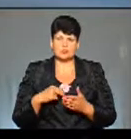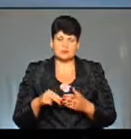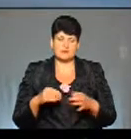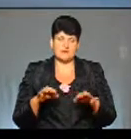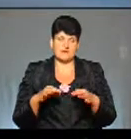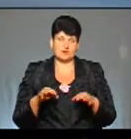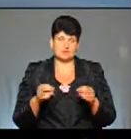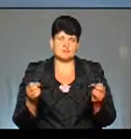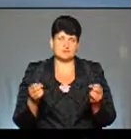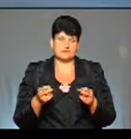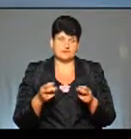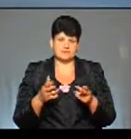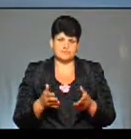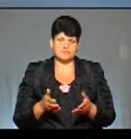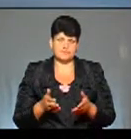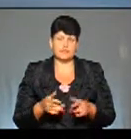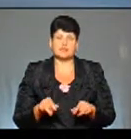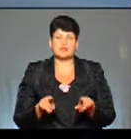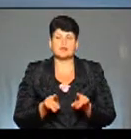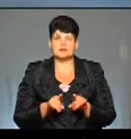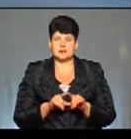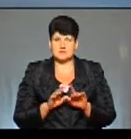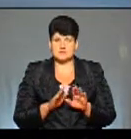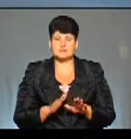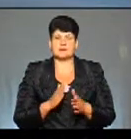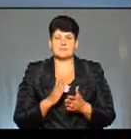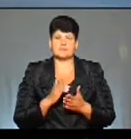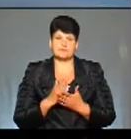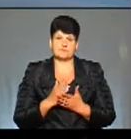автомобіль спеціалізований. Так само є